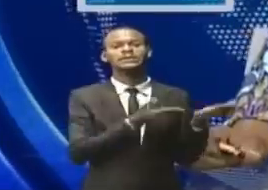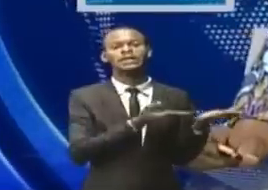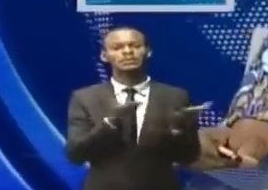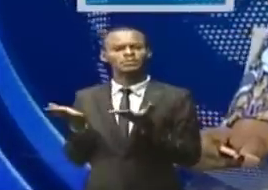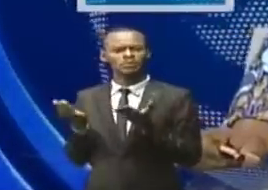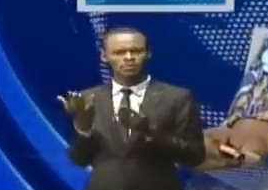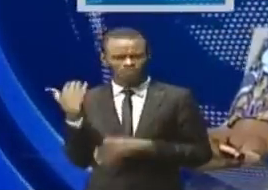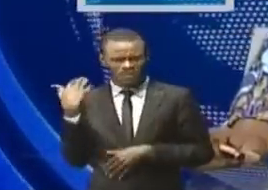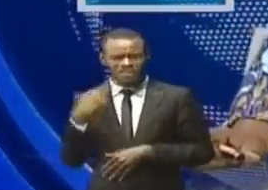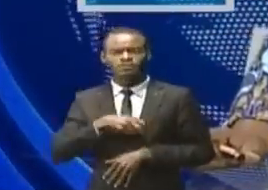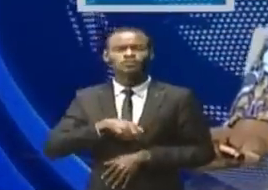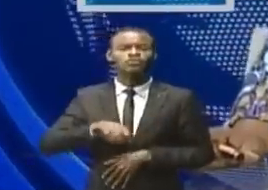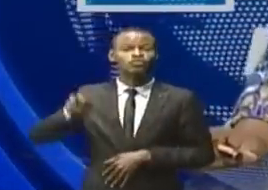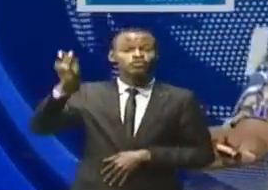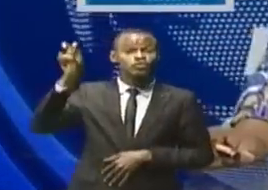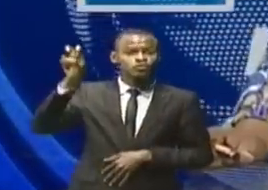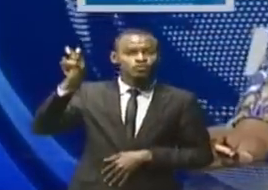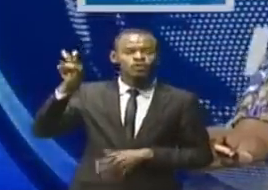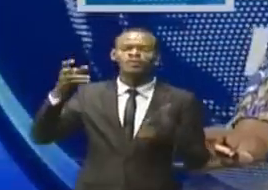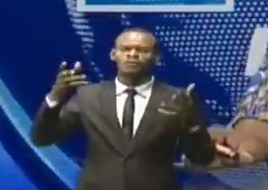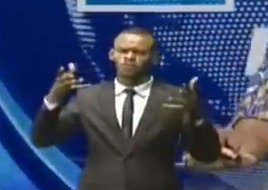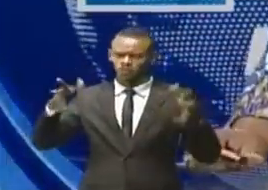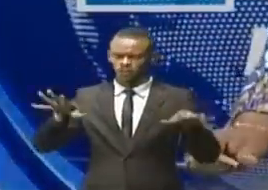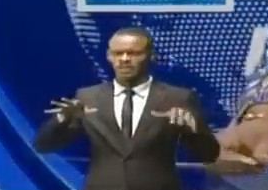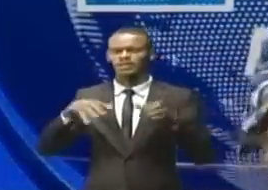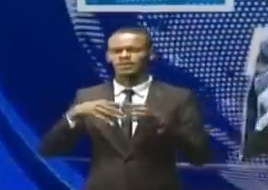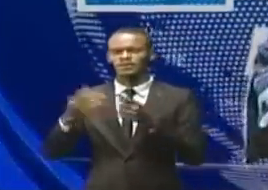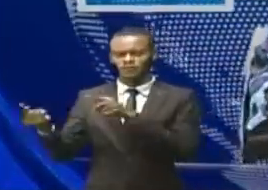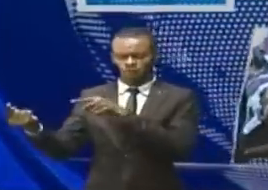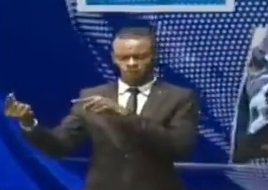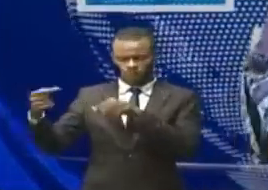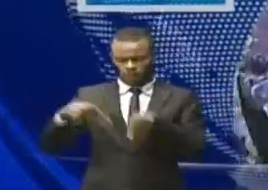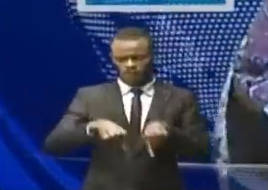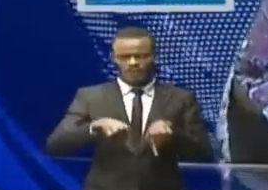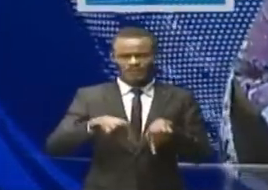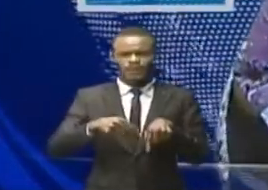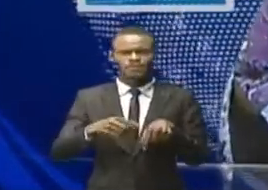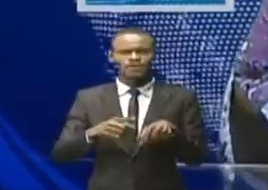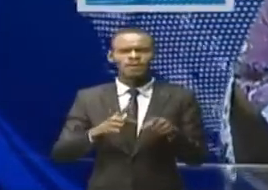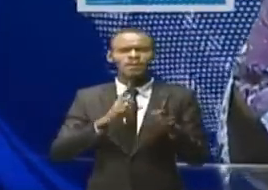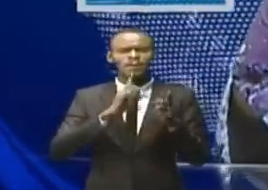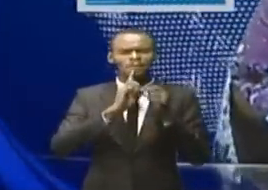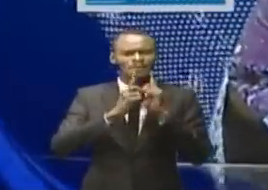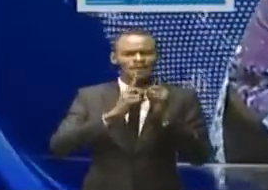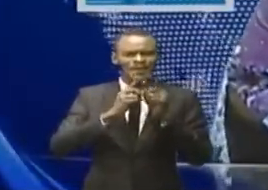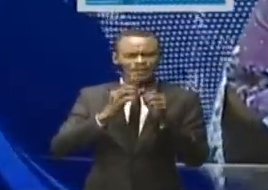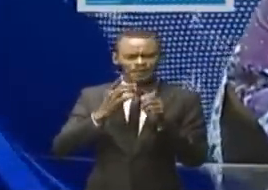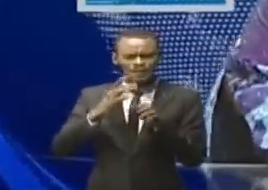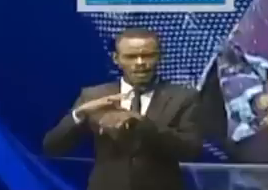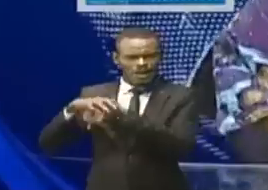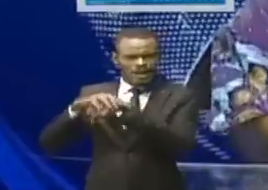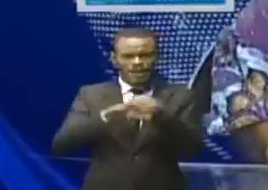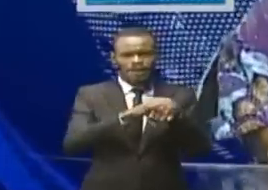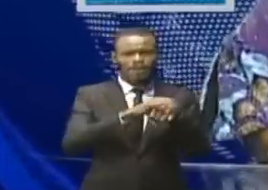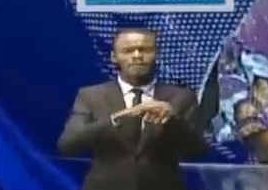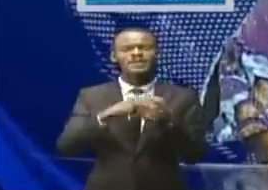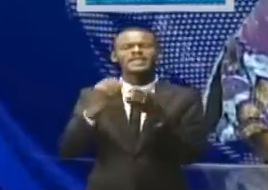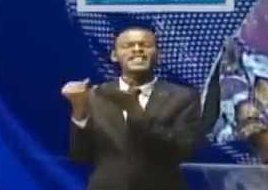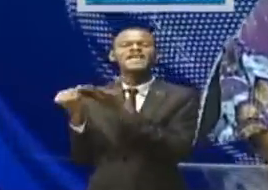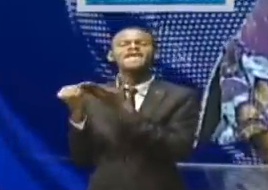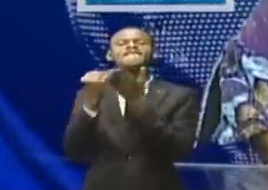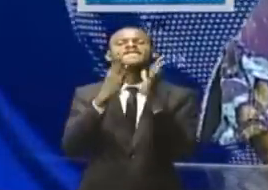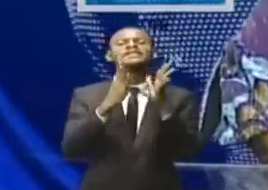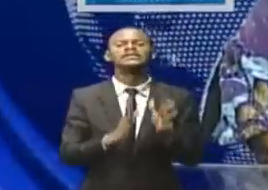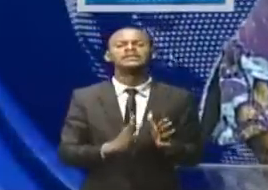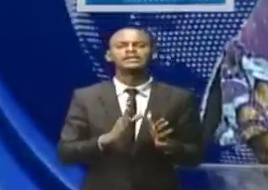la mobilité des Congolais à Kinshasa. Un groupe d'investisseurs turcs regroupés dans 14 entreprises se propose